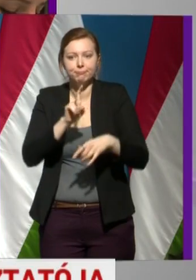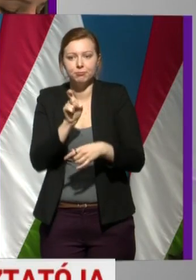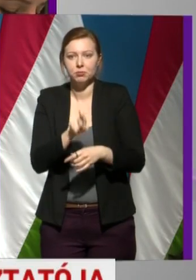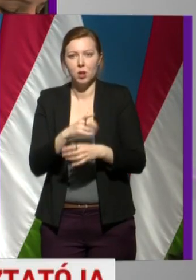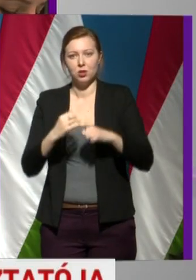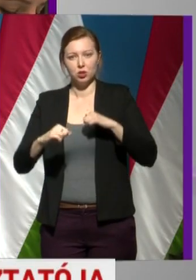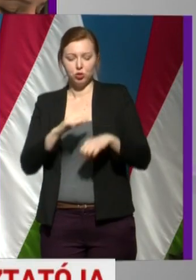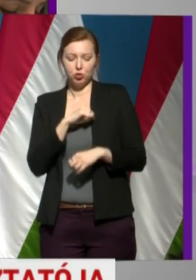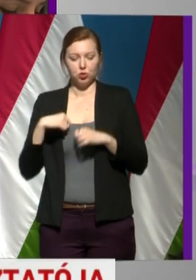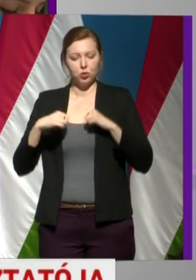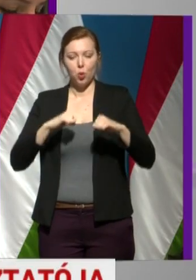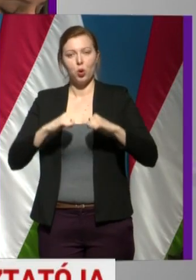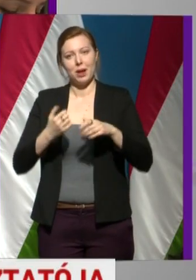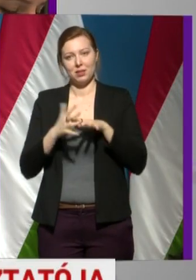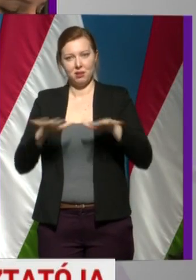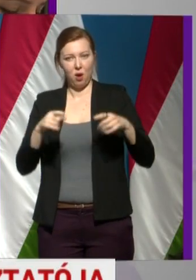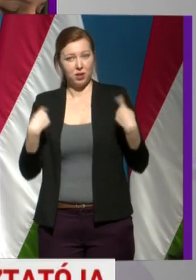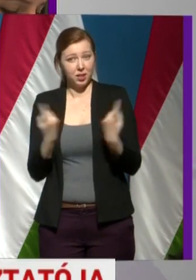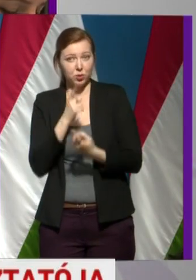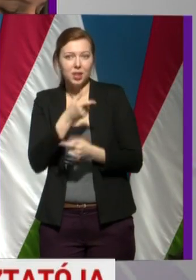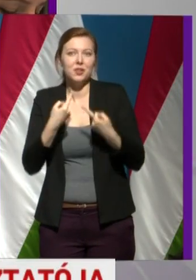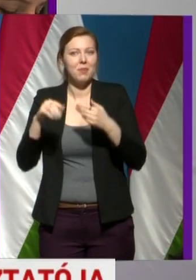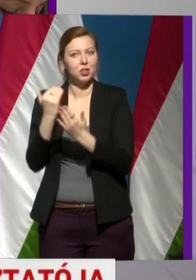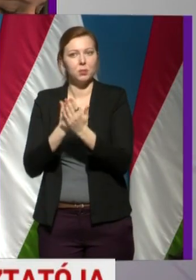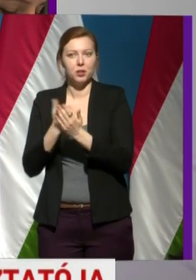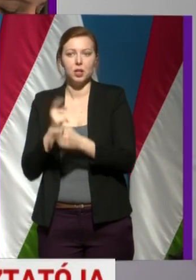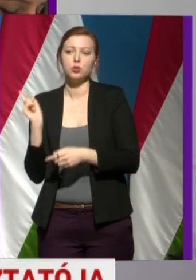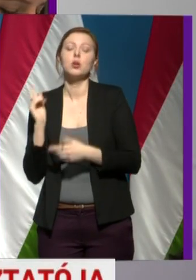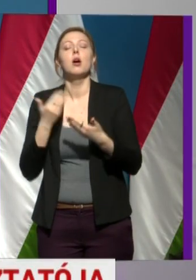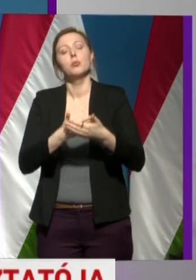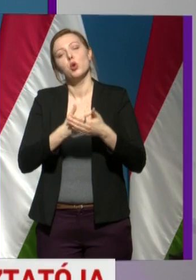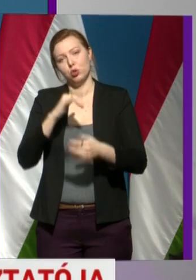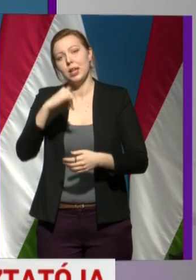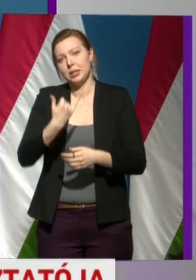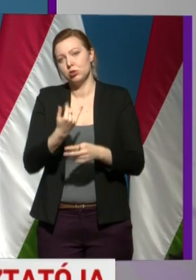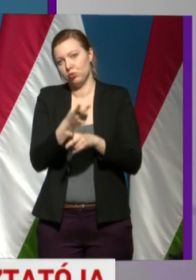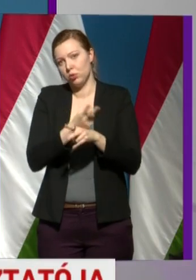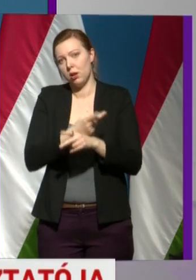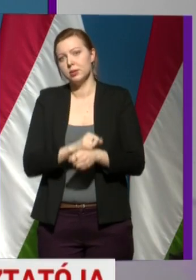hatáskörbe kerül-e, vagy egy egészen más jellegű szabályozás alá esnek? A bölcsödék is.